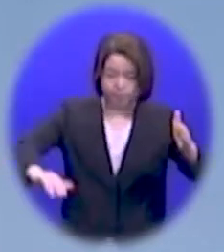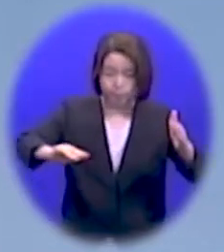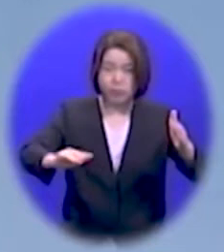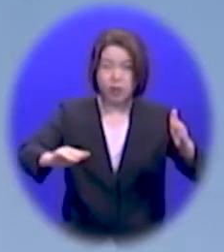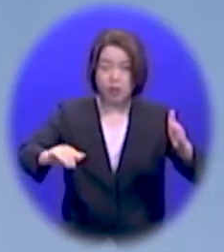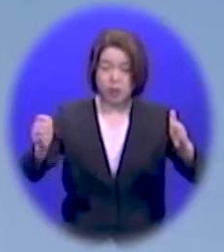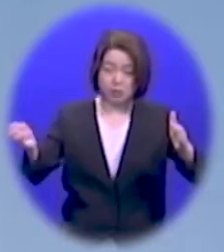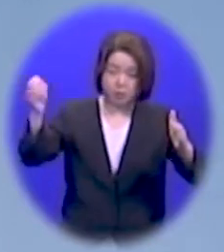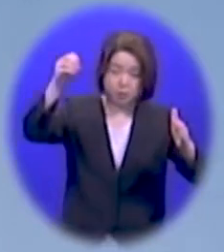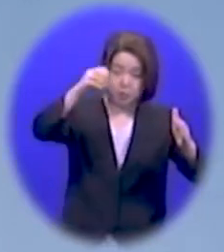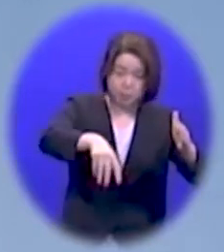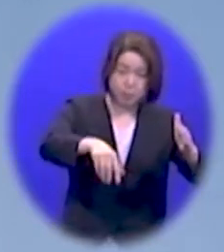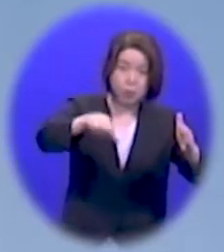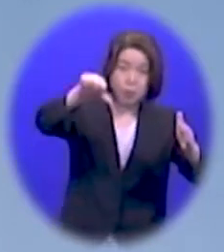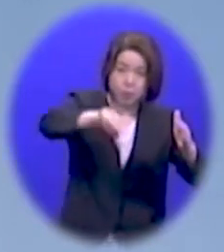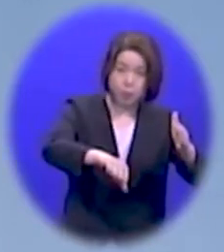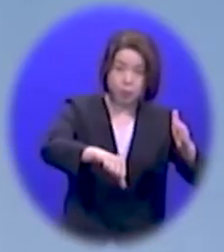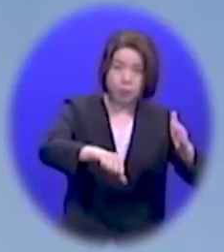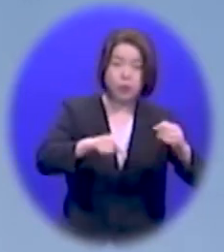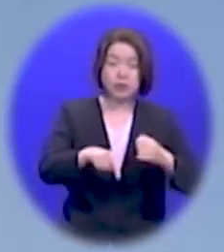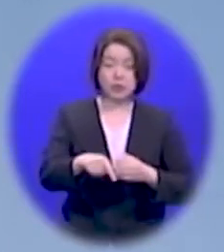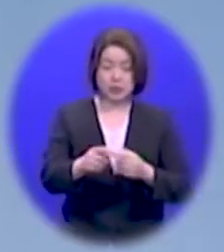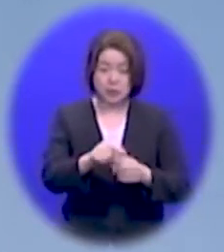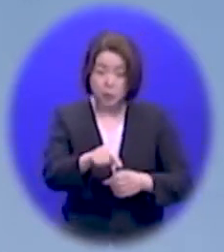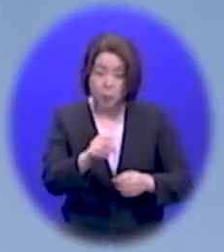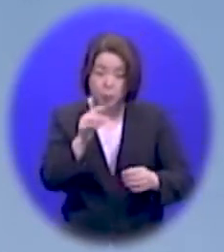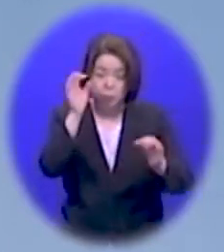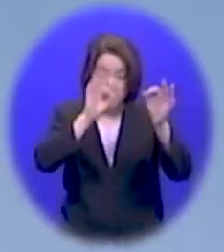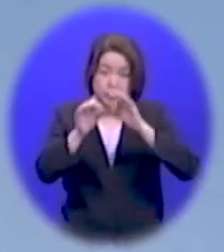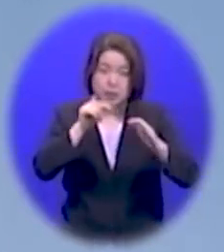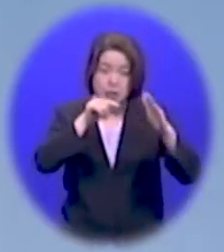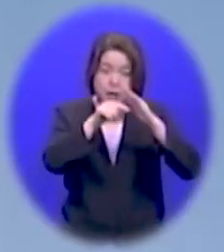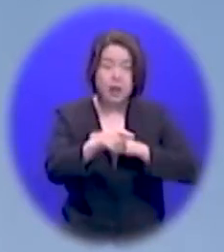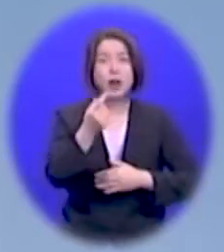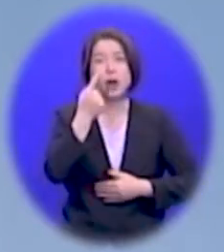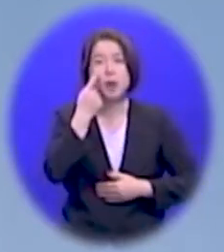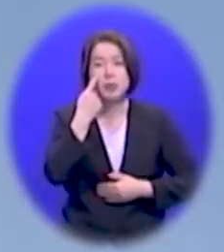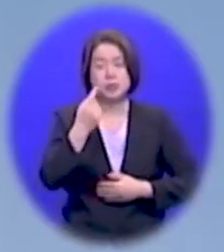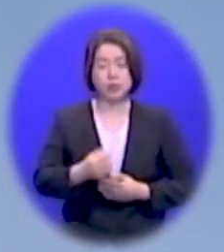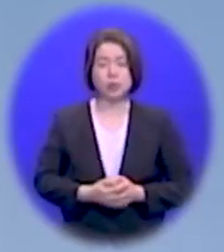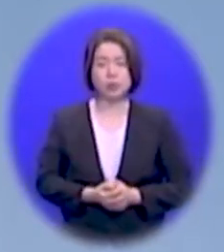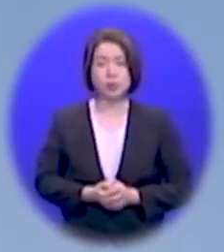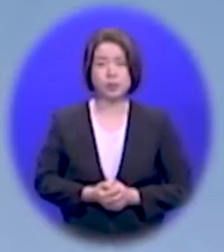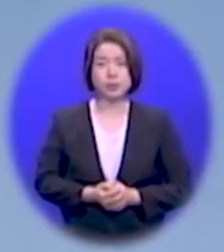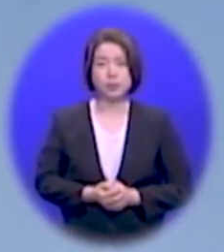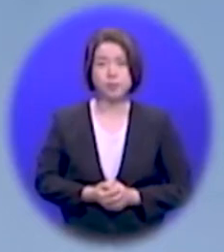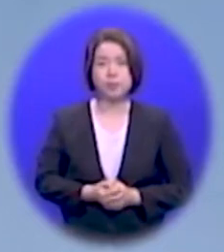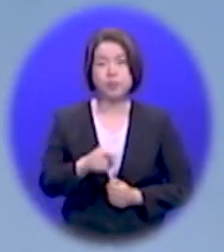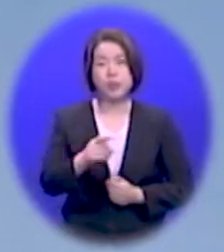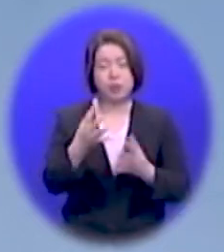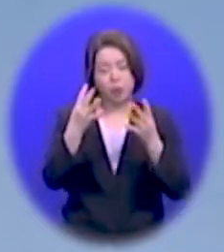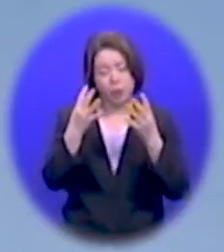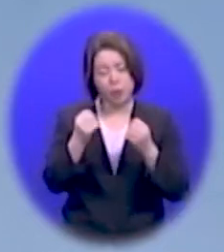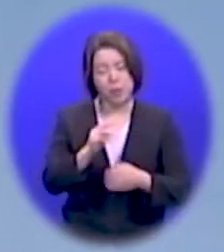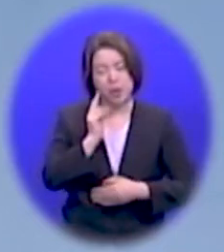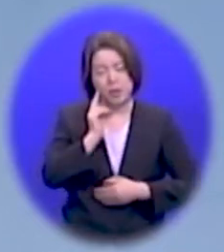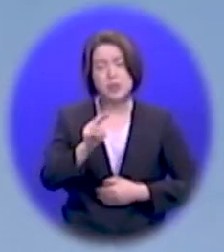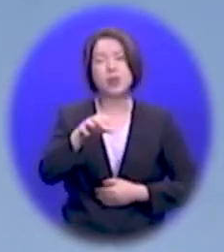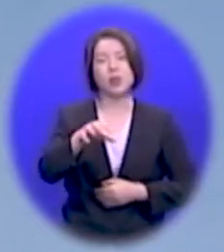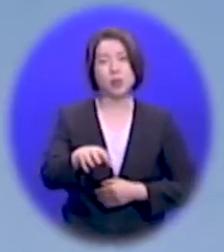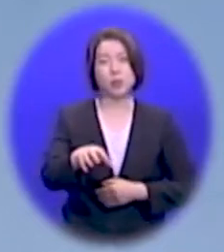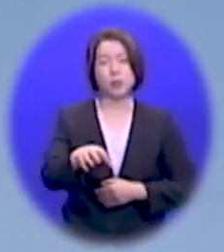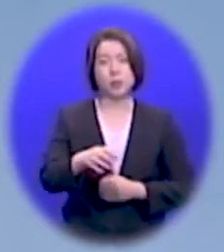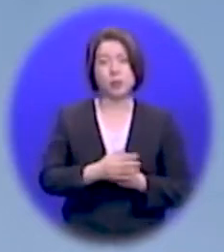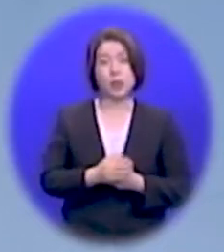웅덩이를 찾아간 기록이 나옵니다 웅덩이를 찾아갔다는 거예요 그 얼마나 끔찍한 곳입니까